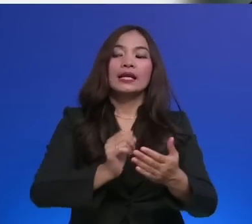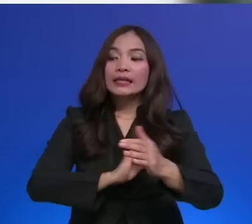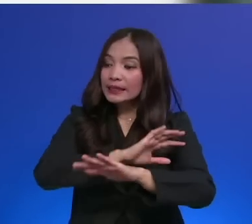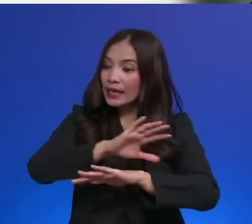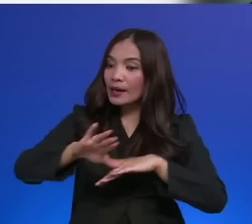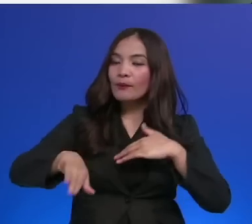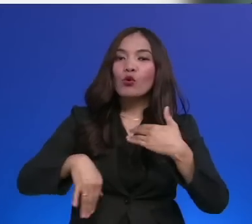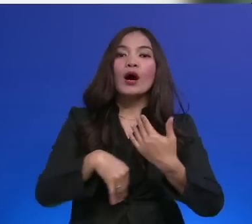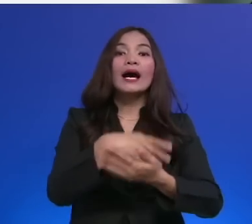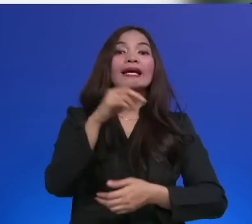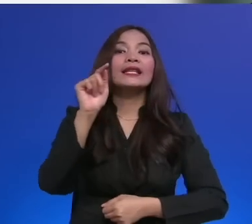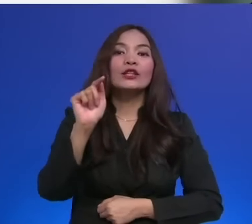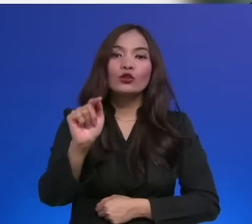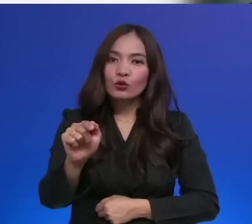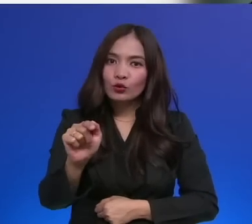semua itu,